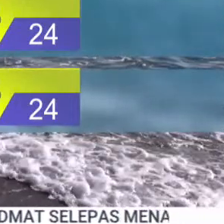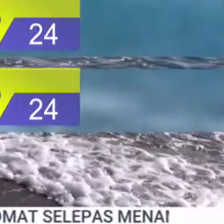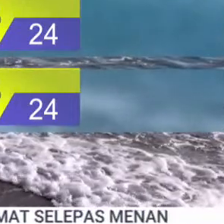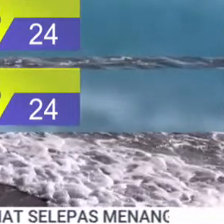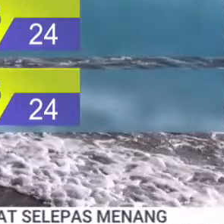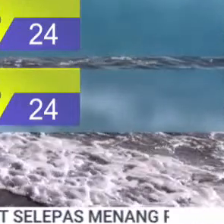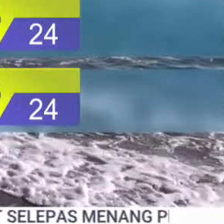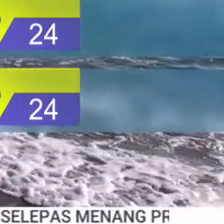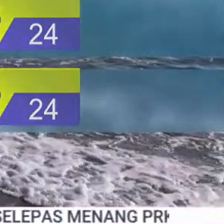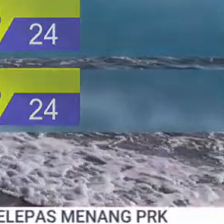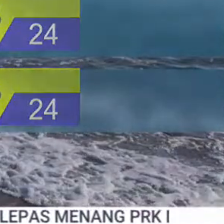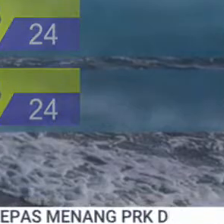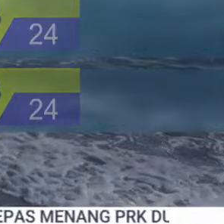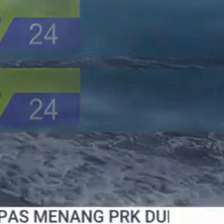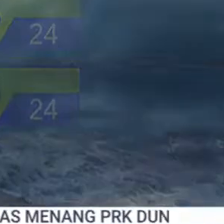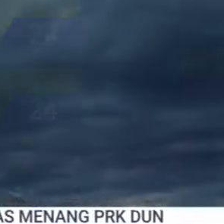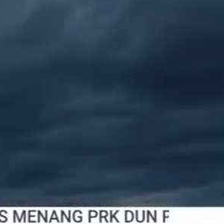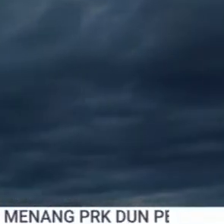Madani